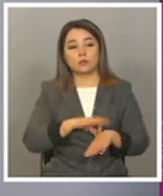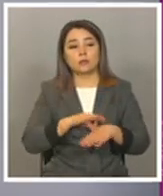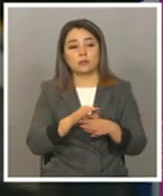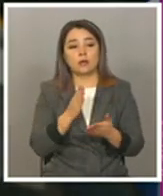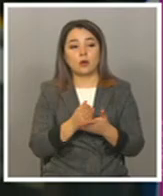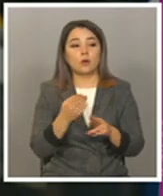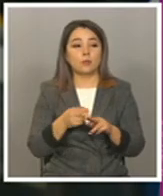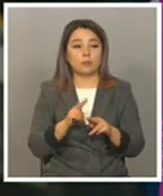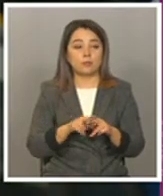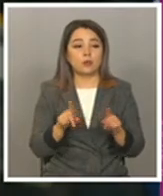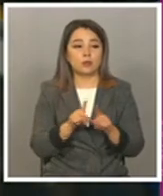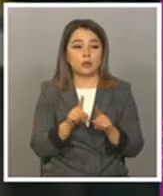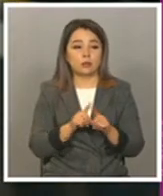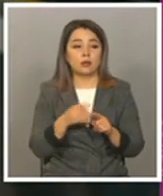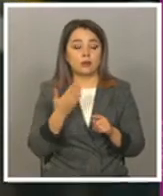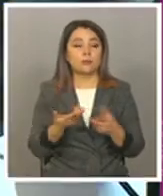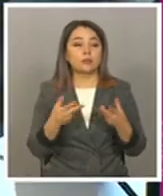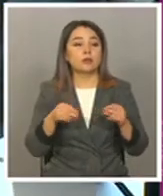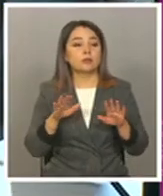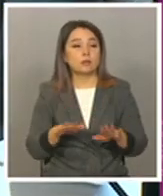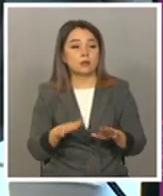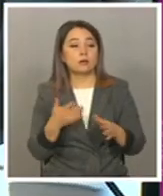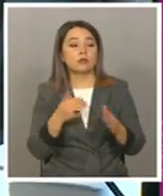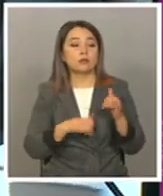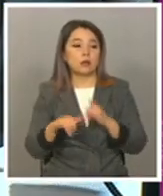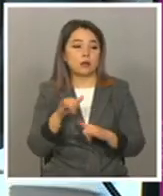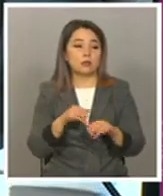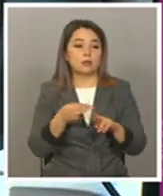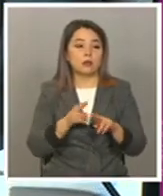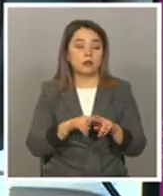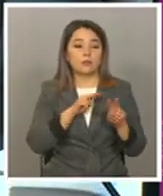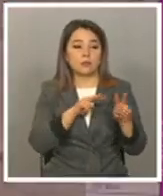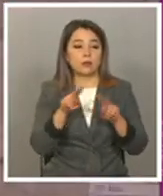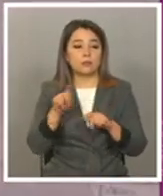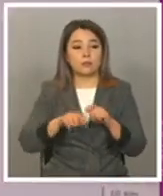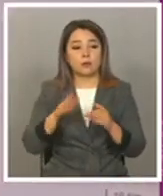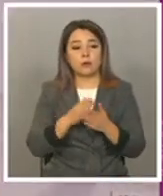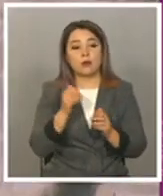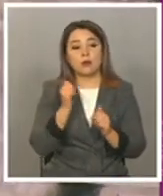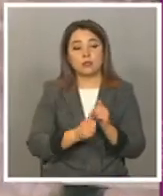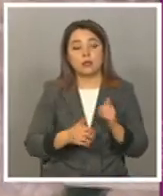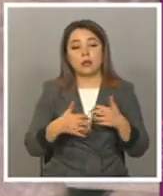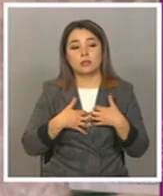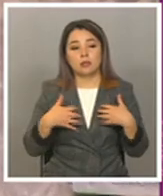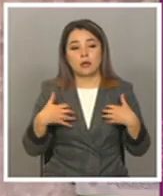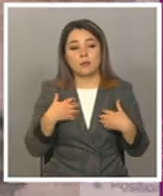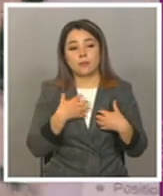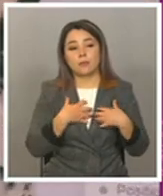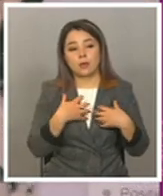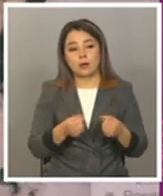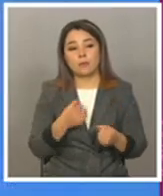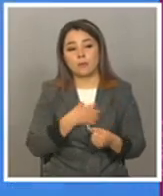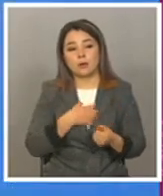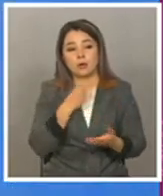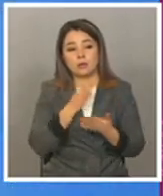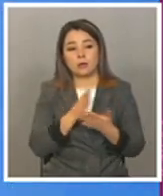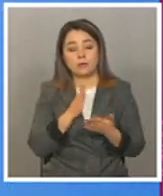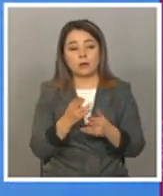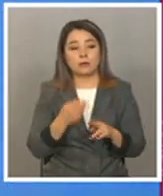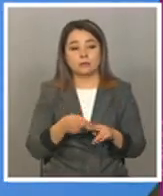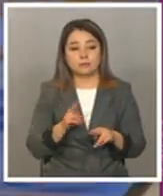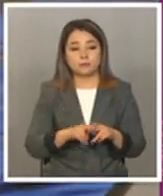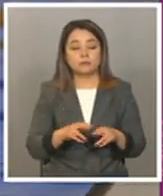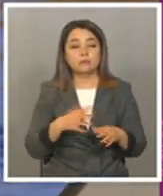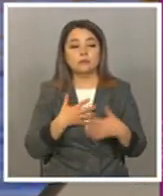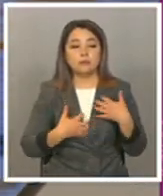мынадай қарғымен олардың қайда, қалай жүргенін біліп отырамыз. Біз үшін әр киіктің амандығы маңызды. Киік